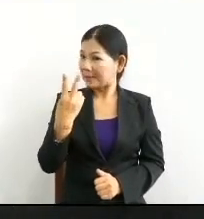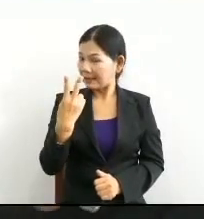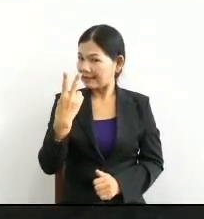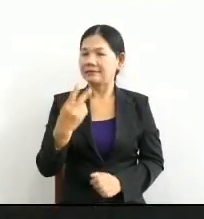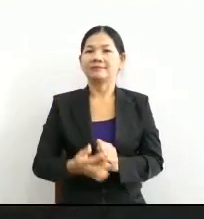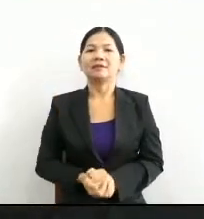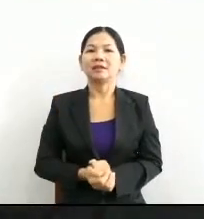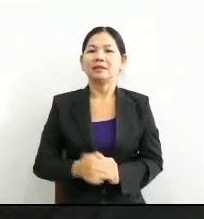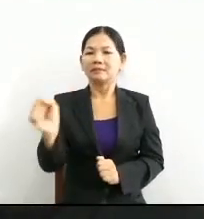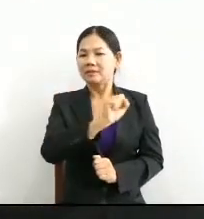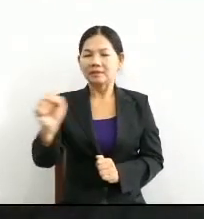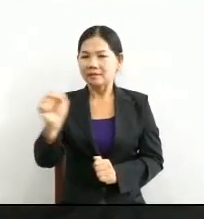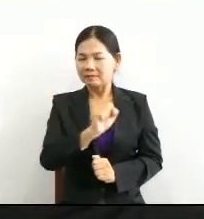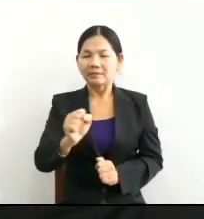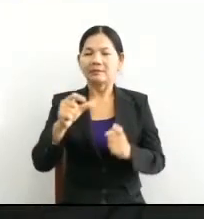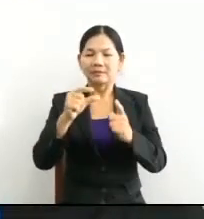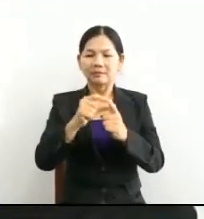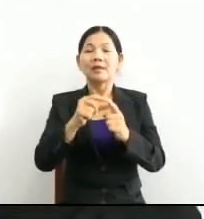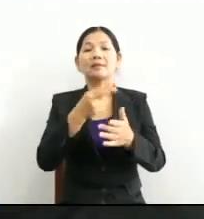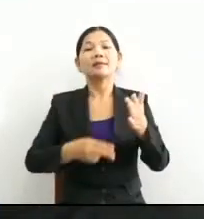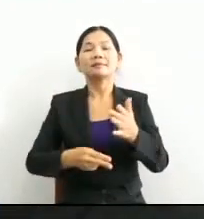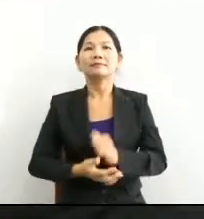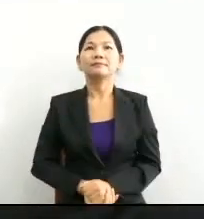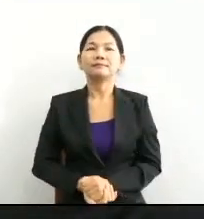là lại con lục chén con là xây biển xây tiền